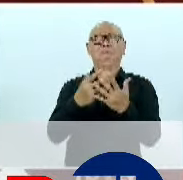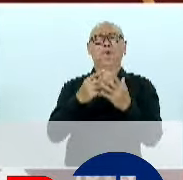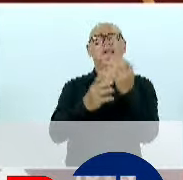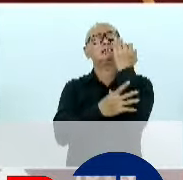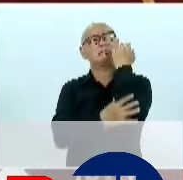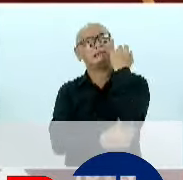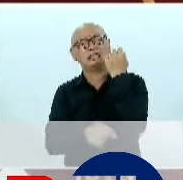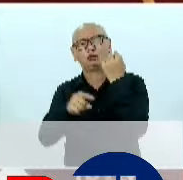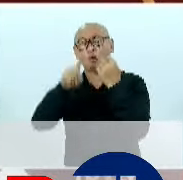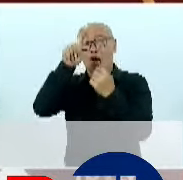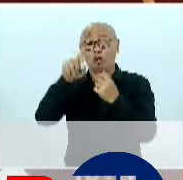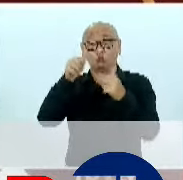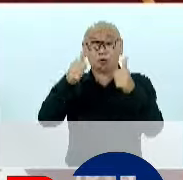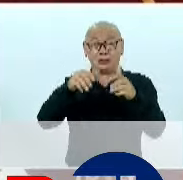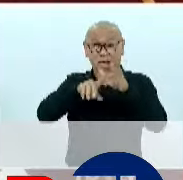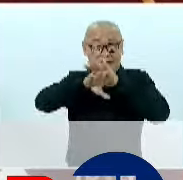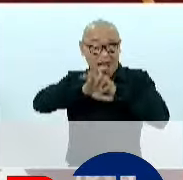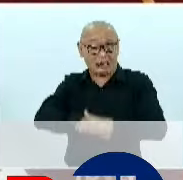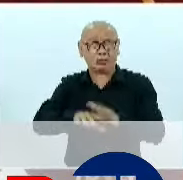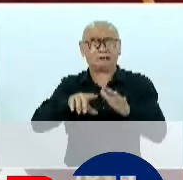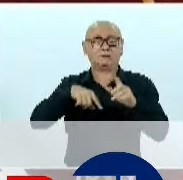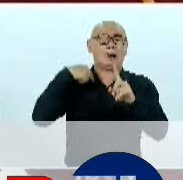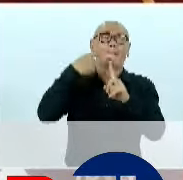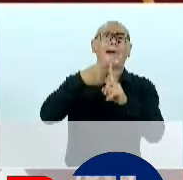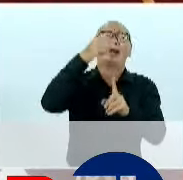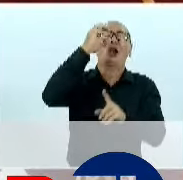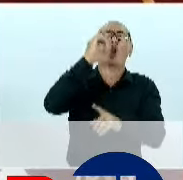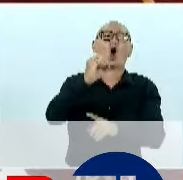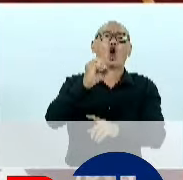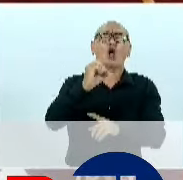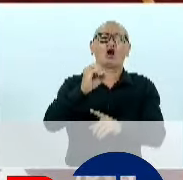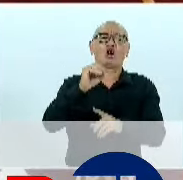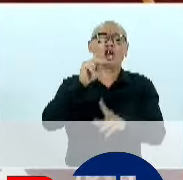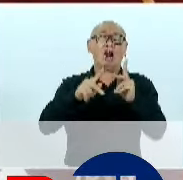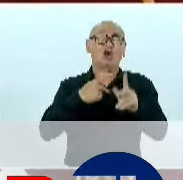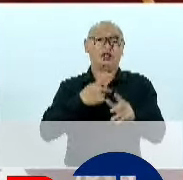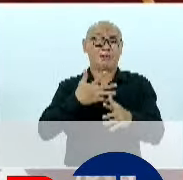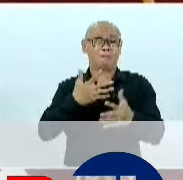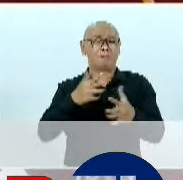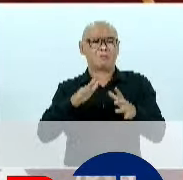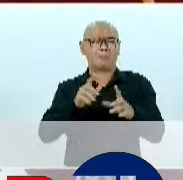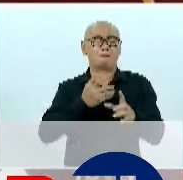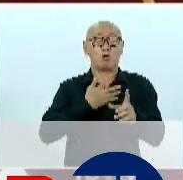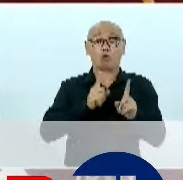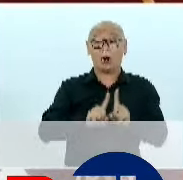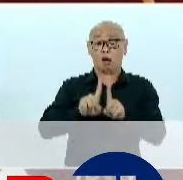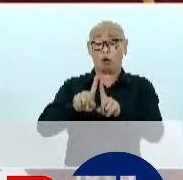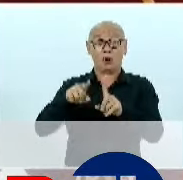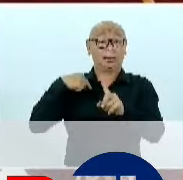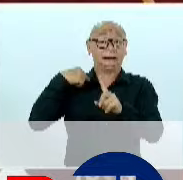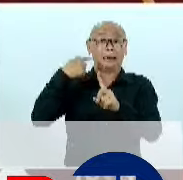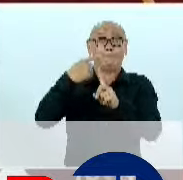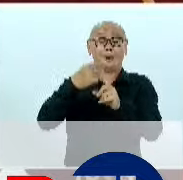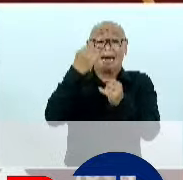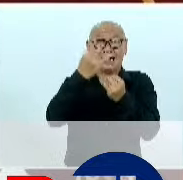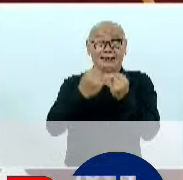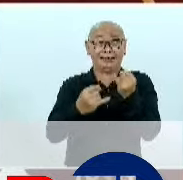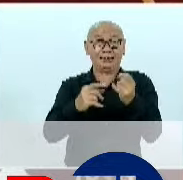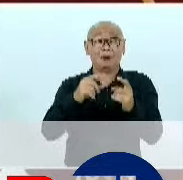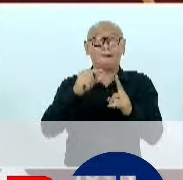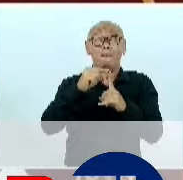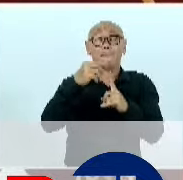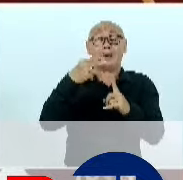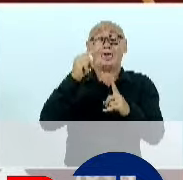itu harus bisa ditekan sampai dengan no kalau kita memang ingin mengawal sampai dengan akhir